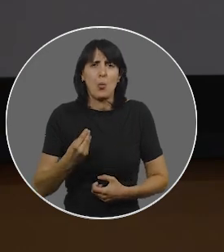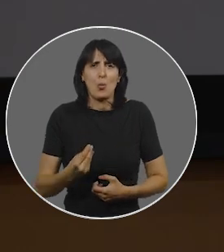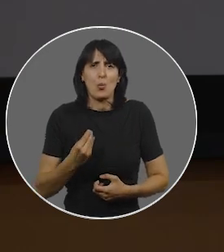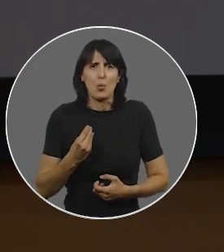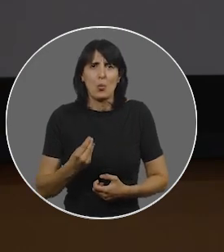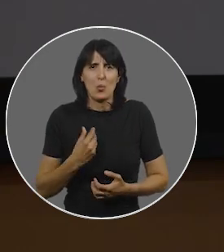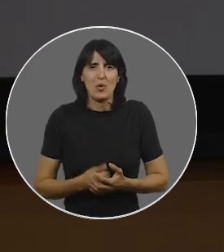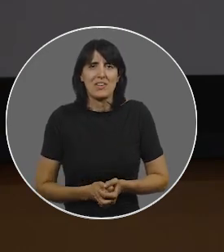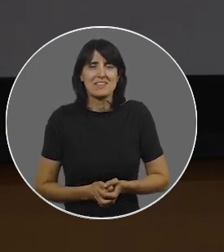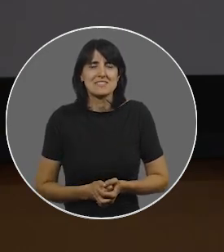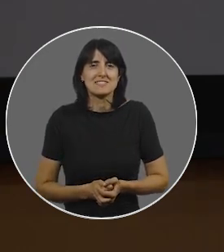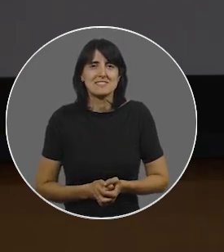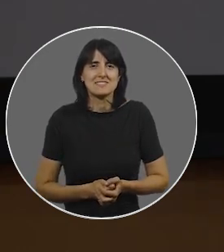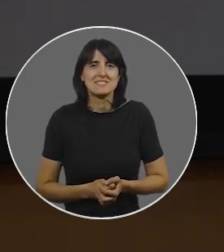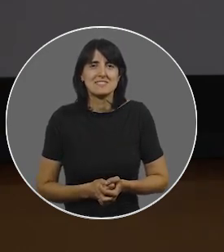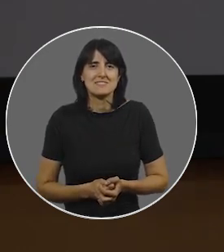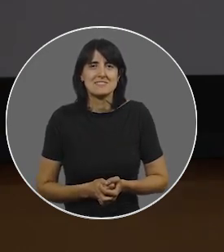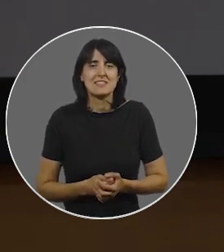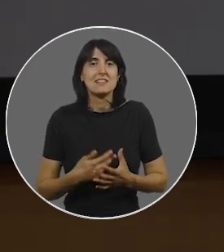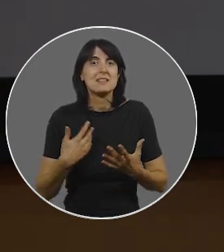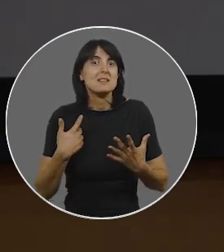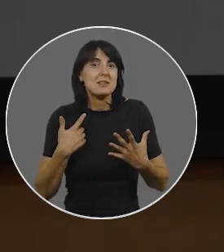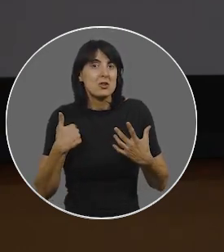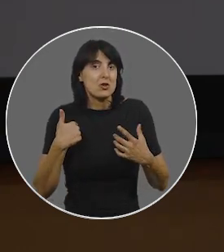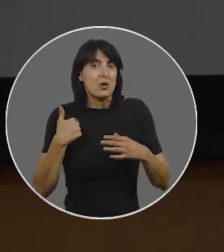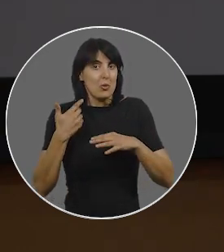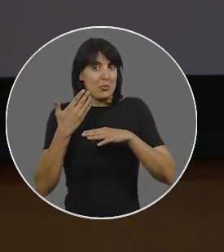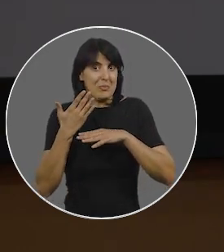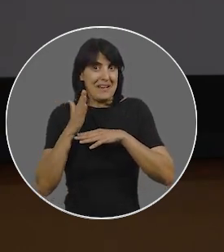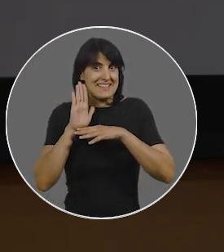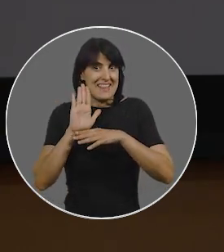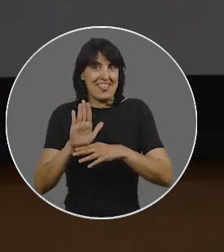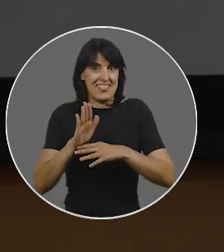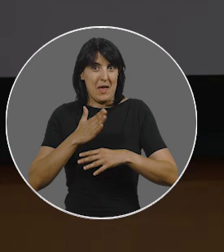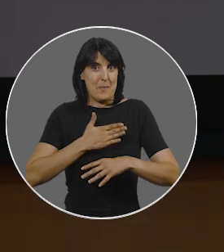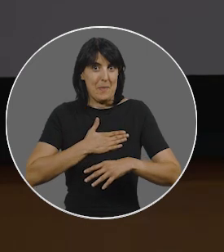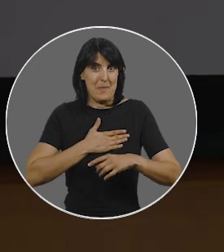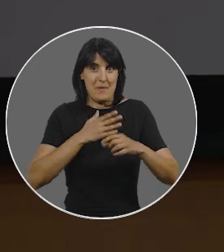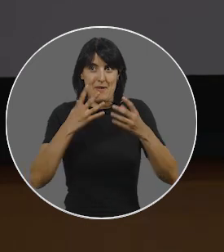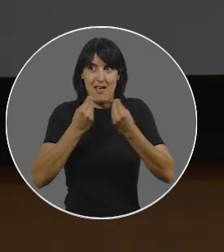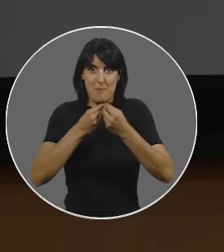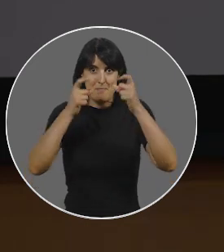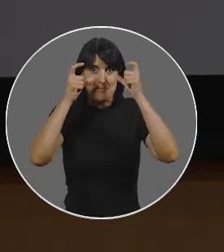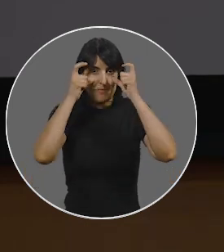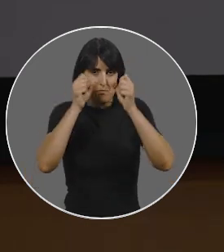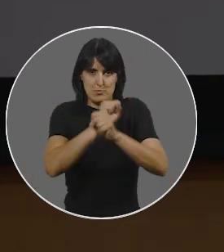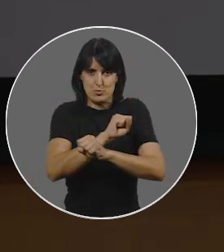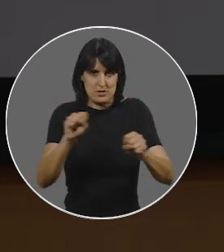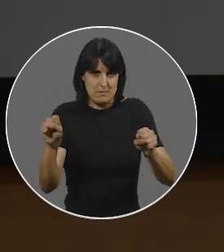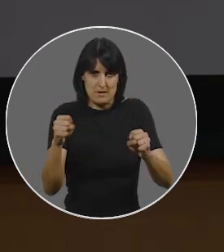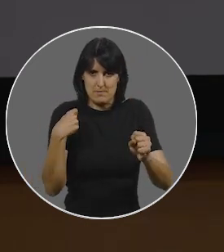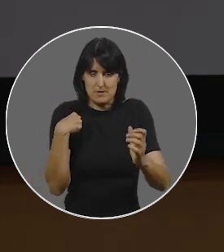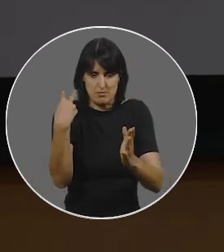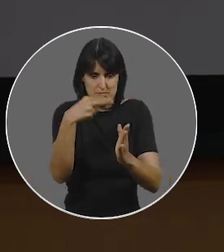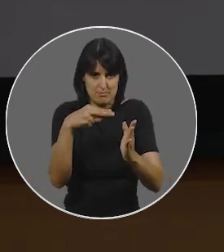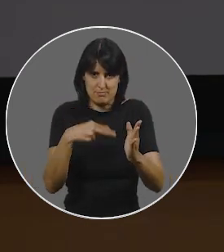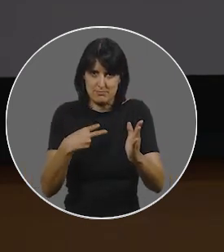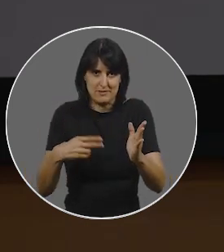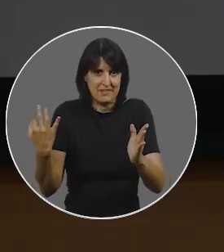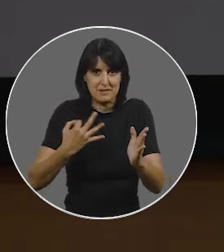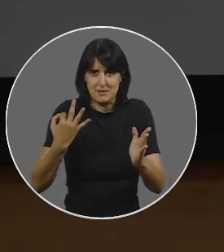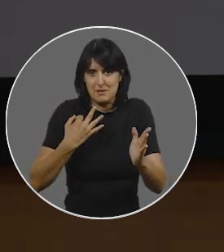Que guai. Llavors, bé, jo si ara hagués de fer la presentació així, directament seria incapaç, perquè ho tinc escrit, per tant em permetreu